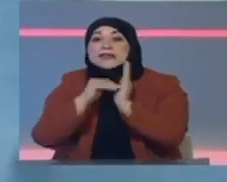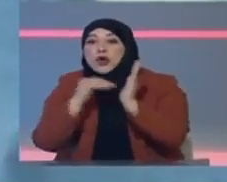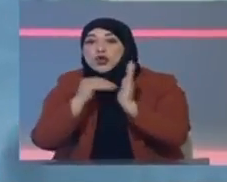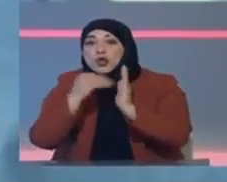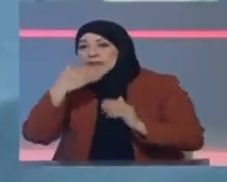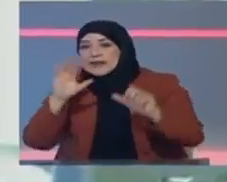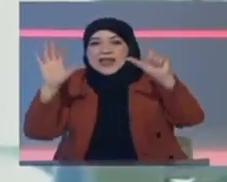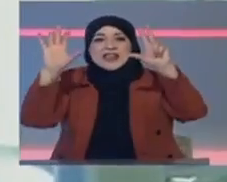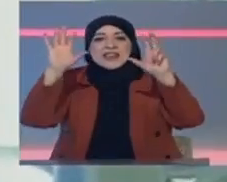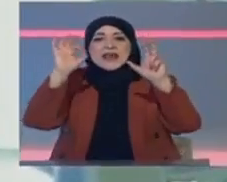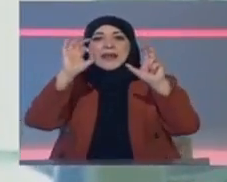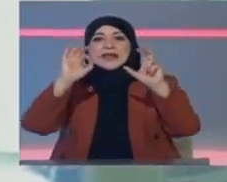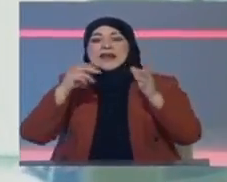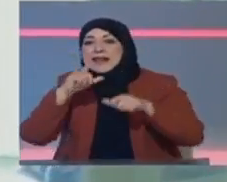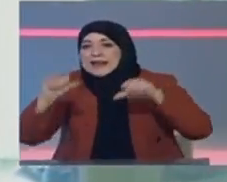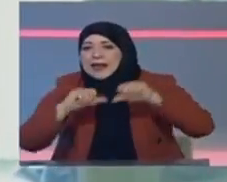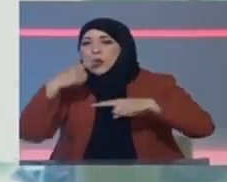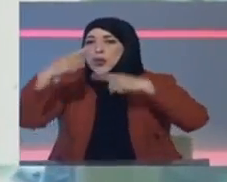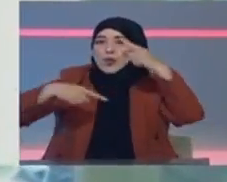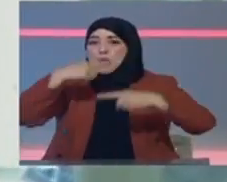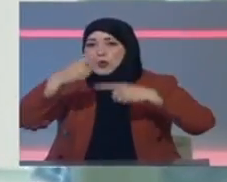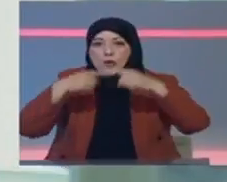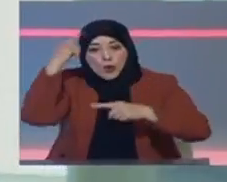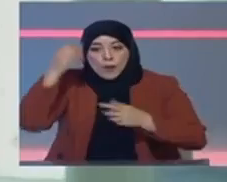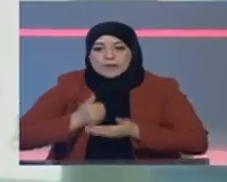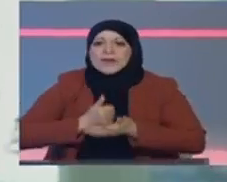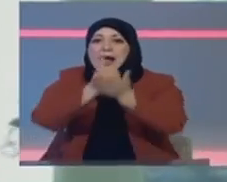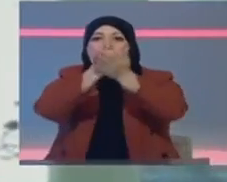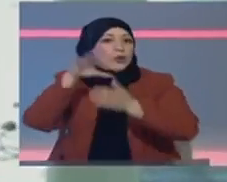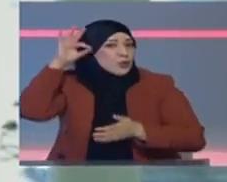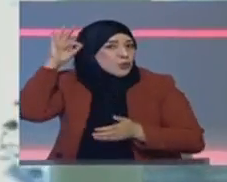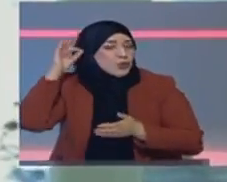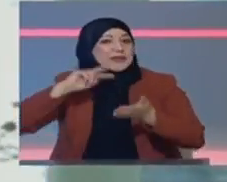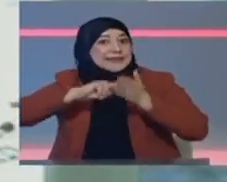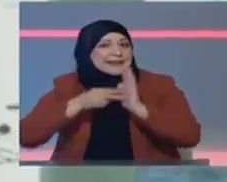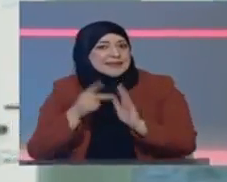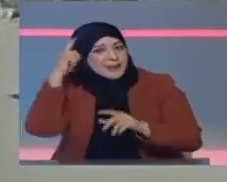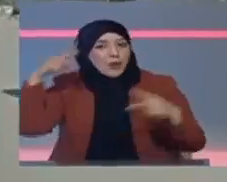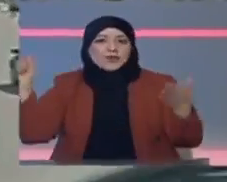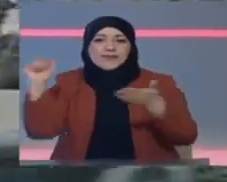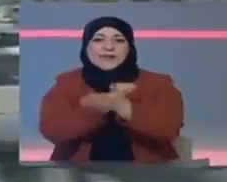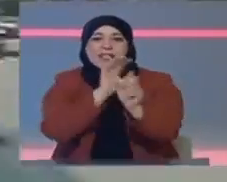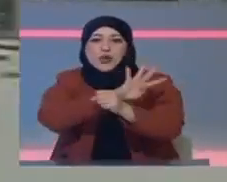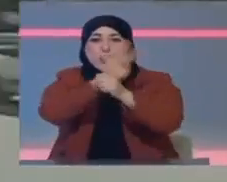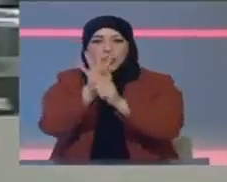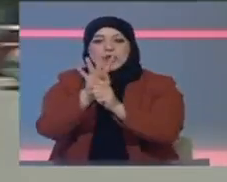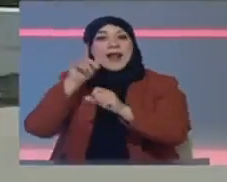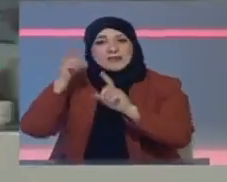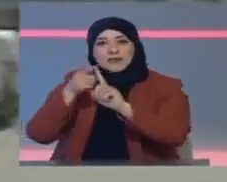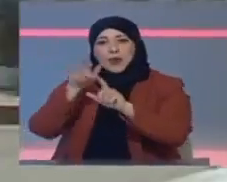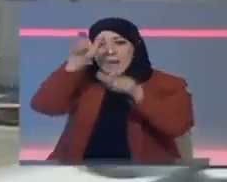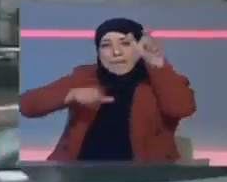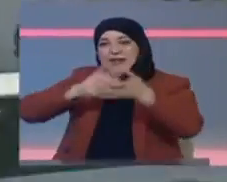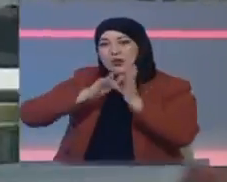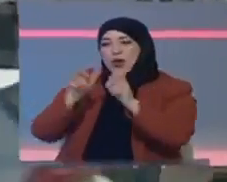ثمانين تحليلا يوميا لتدعم بذلك الخطه الوطنيه لمواجهه الكورونا يكفي فقط ان يلتزم الجميع